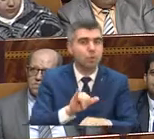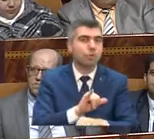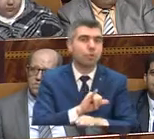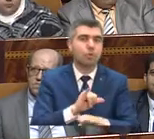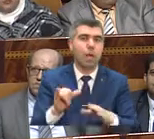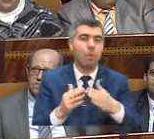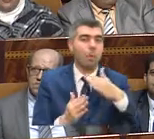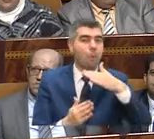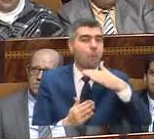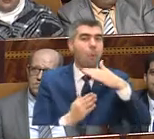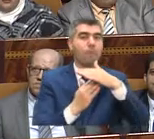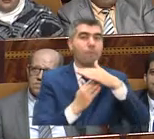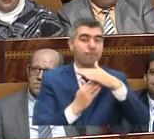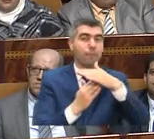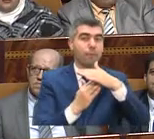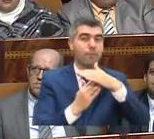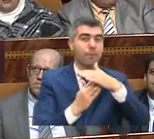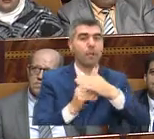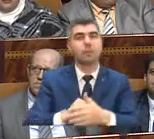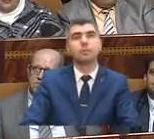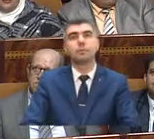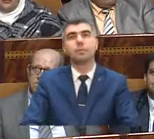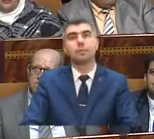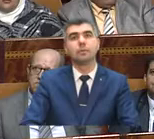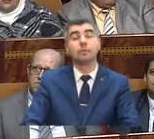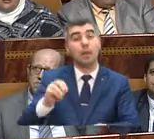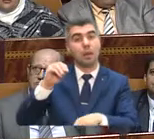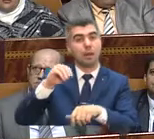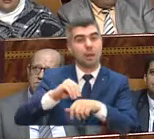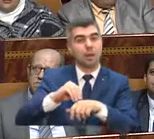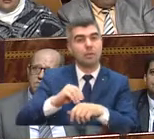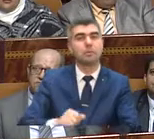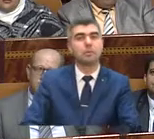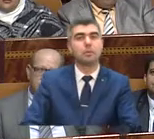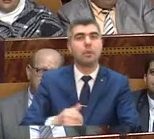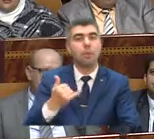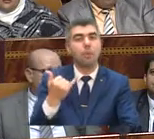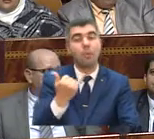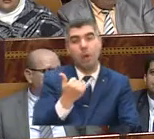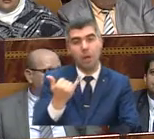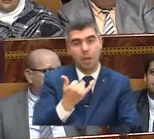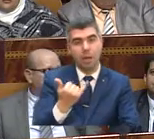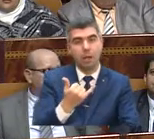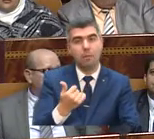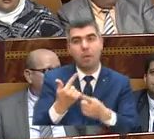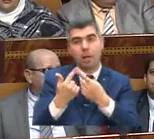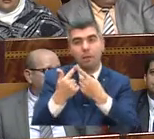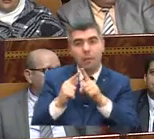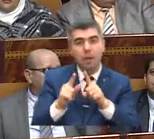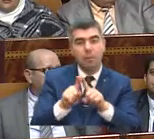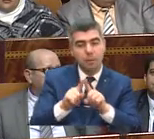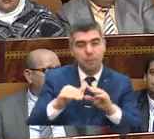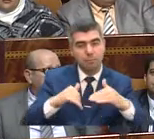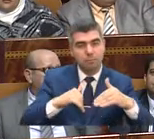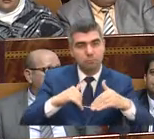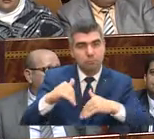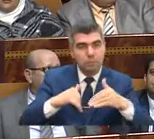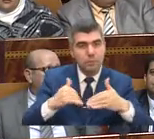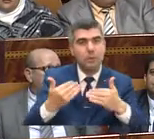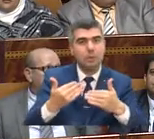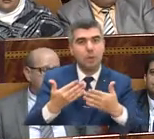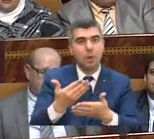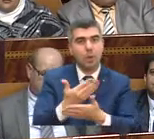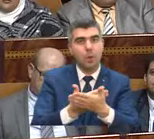المد التكفيري. كذلك لابد من العناية بالبنية الأساسية، وكذلك يعني التغطية،